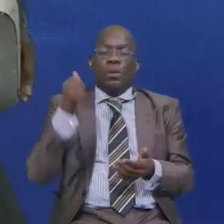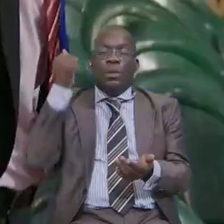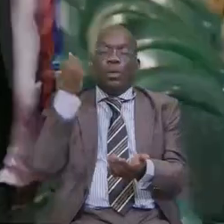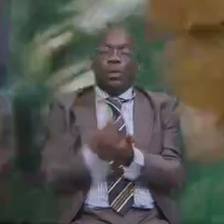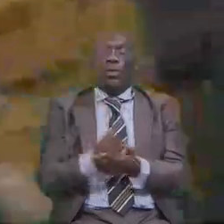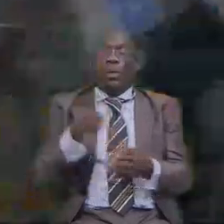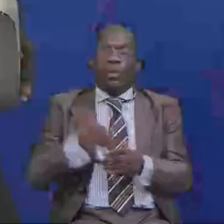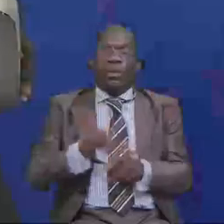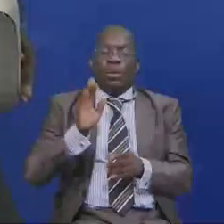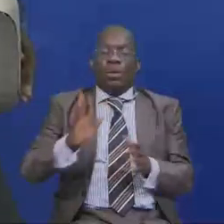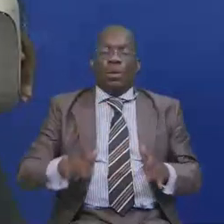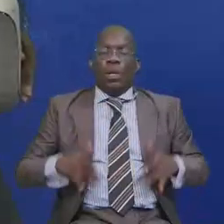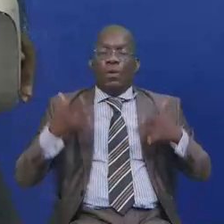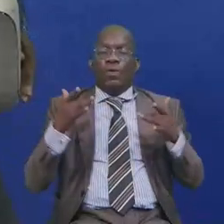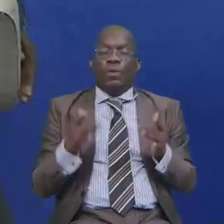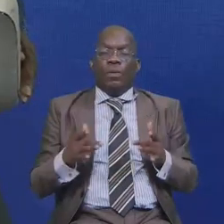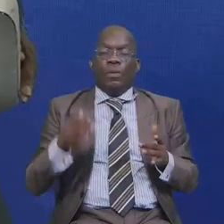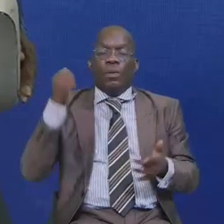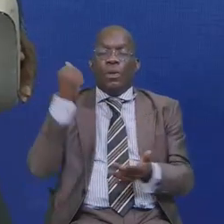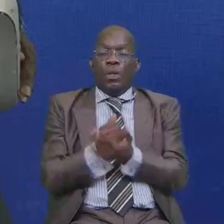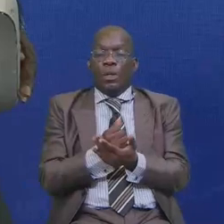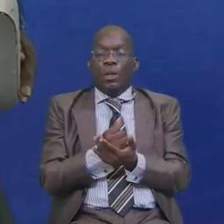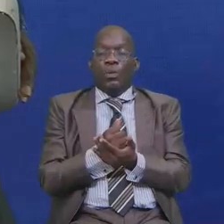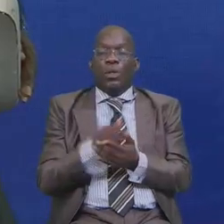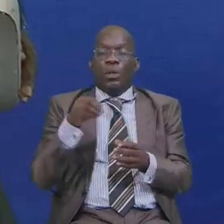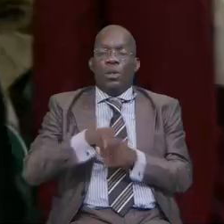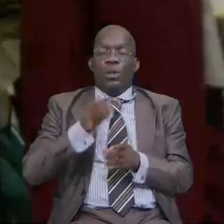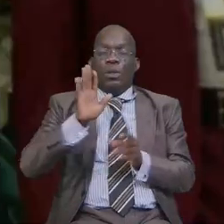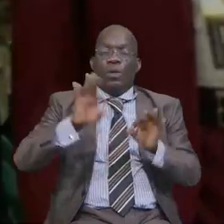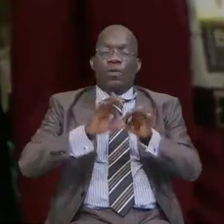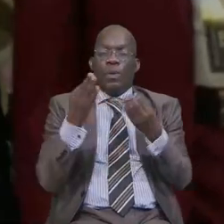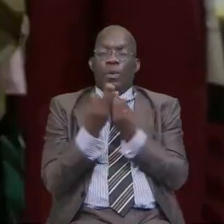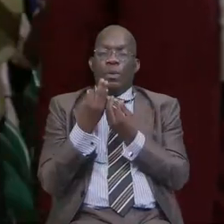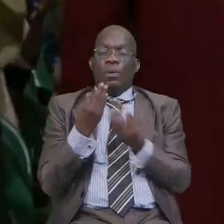Amen dans votre vie. Amen dans votre famille.